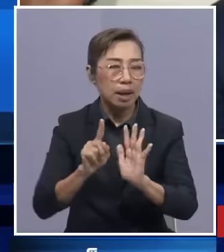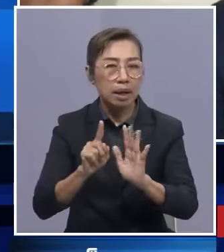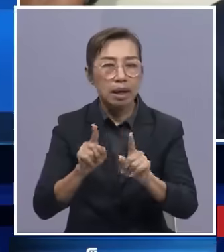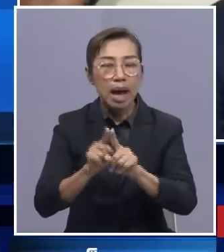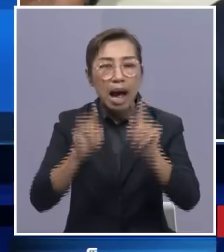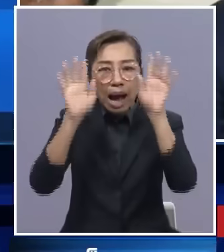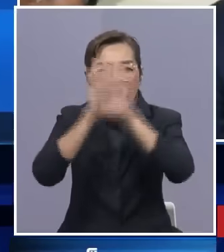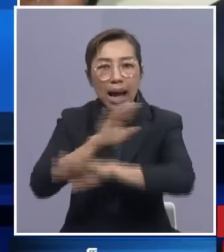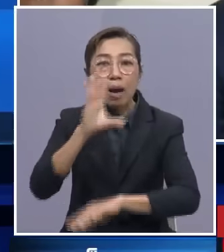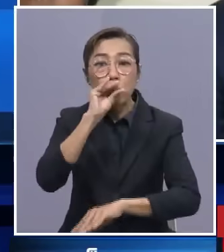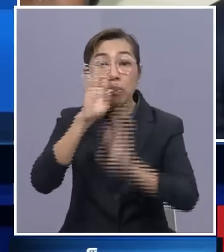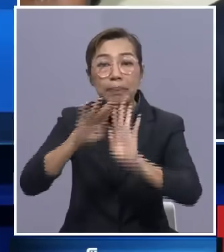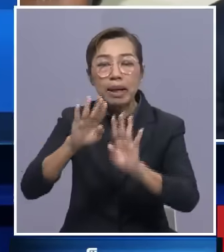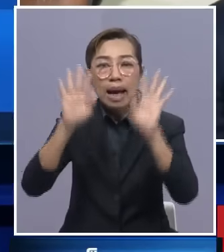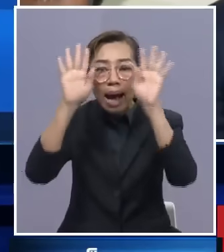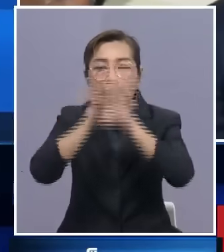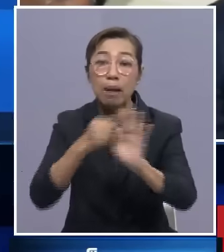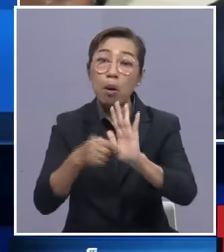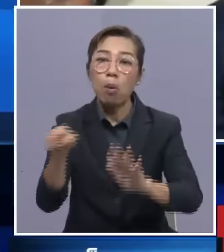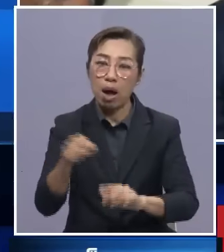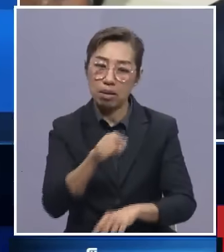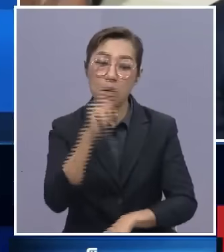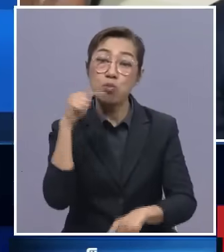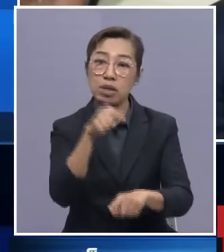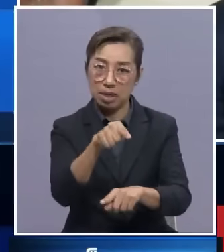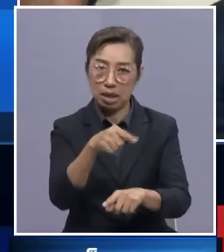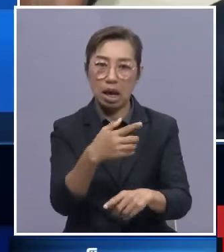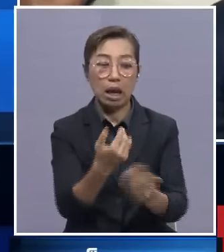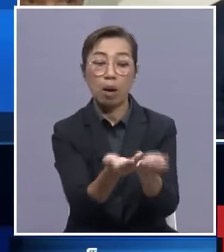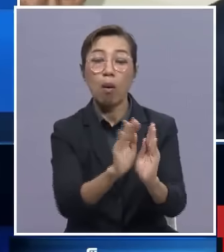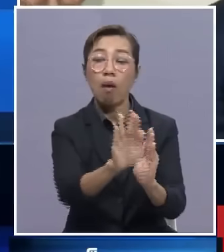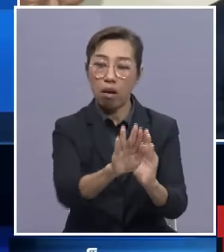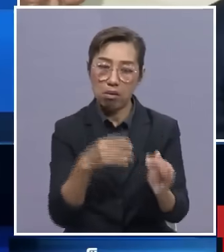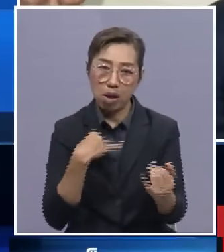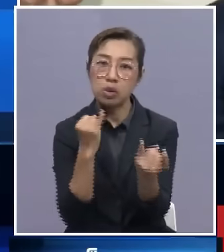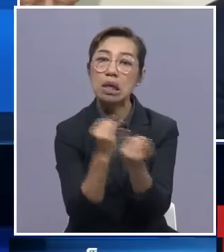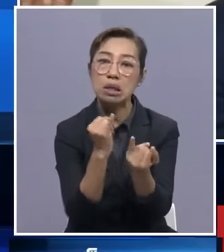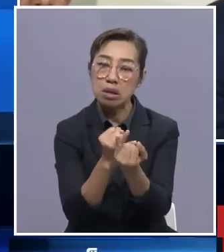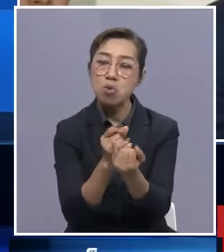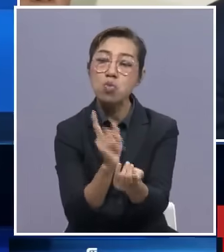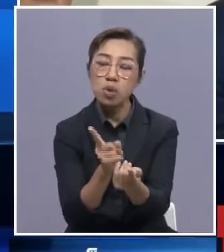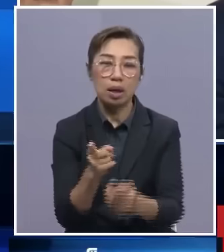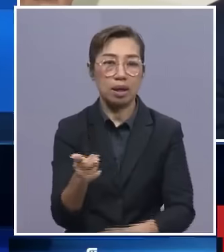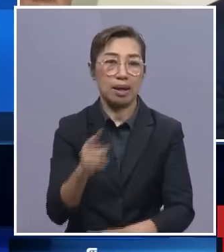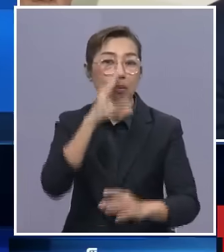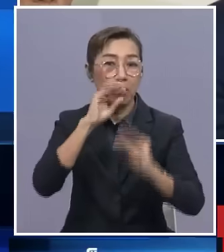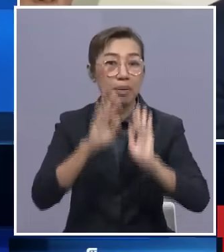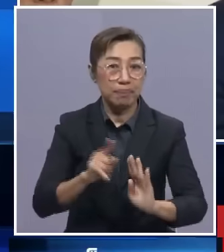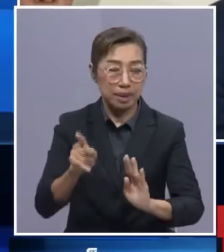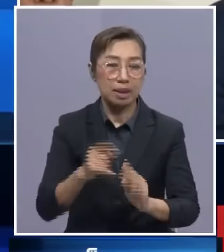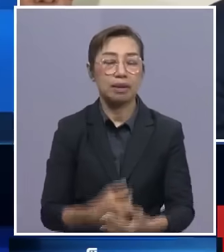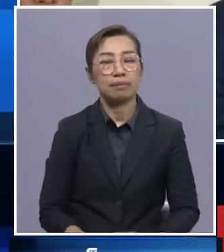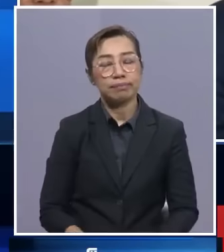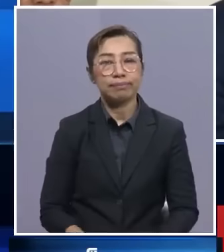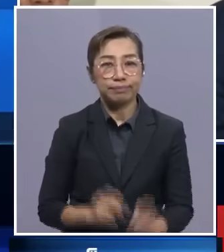เพื่อจะประสงค์ว่าแสดงว่าตนเองกับครอบครัวของผู้เสียหายนั้นนะครับยังมีความสัมพันธ์อันดีเรื่อยมานะครับ